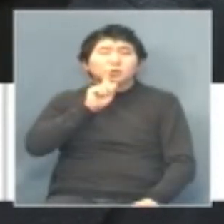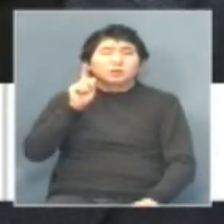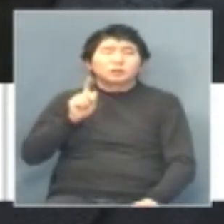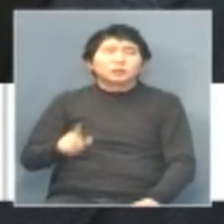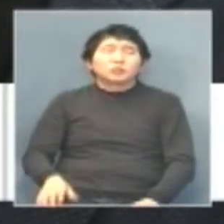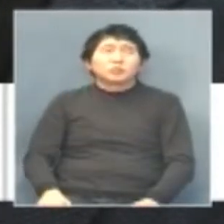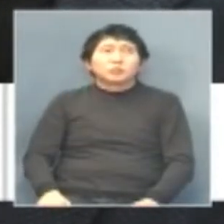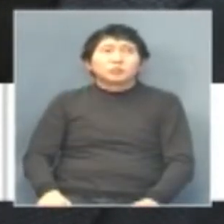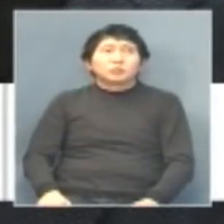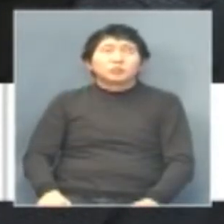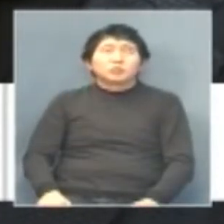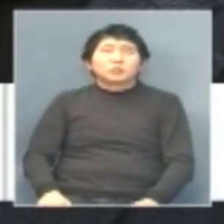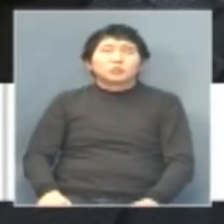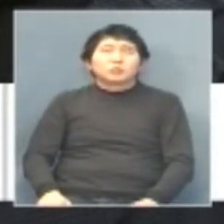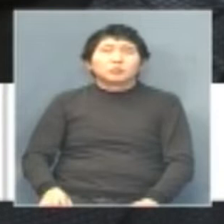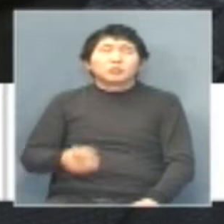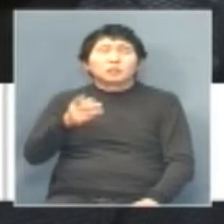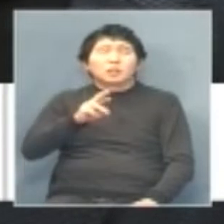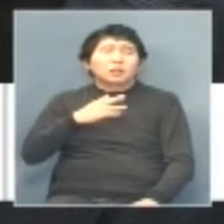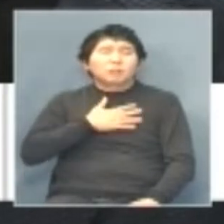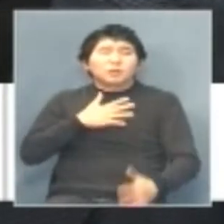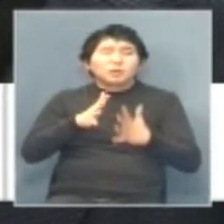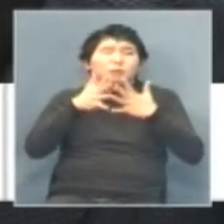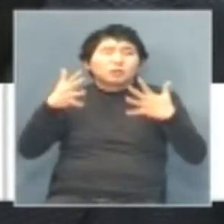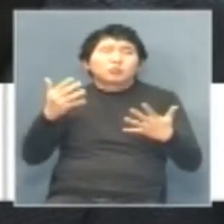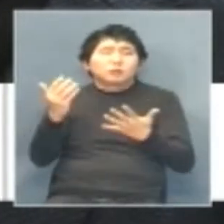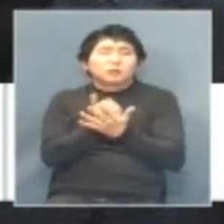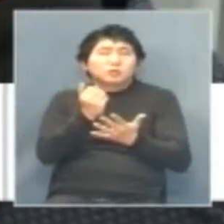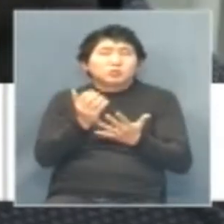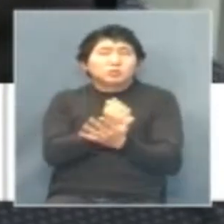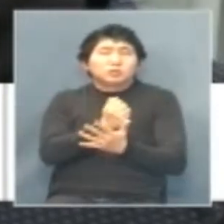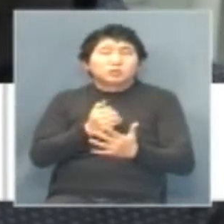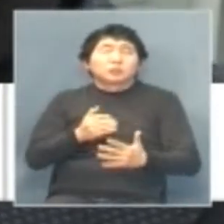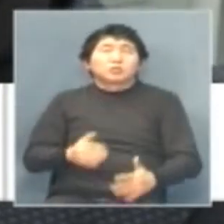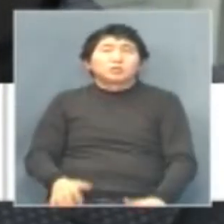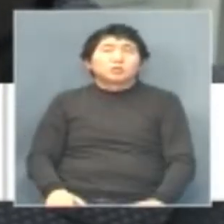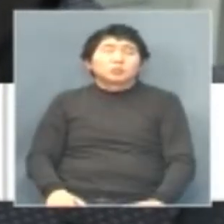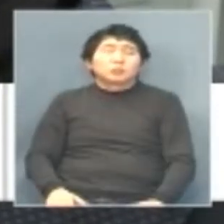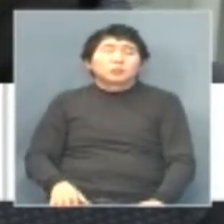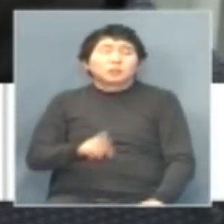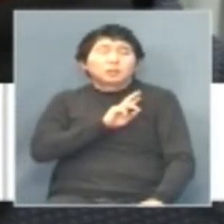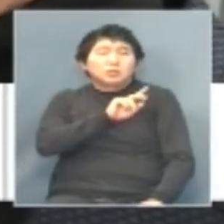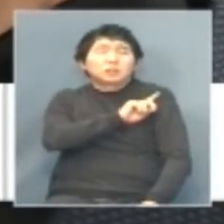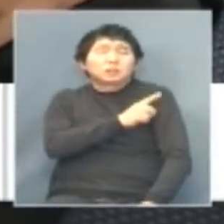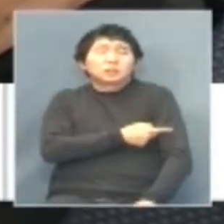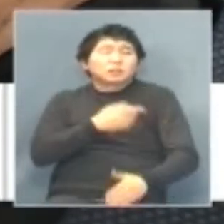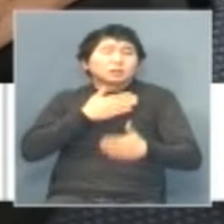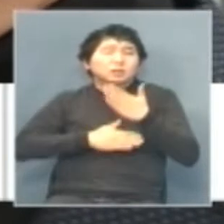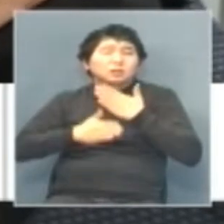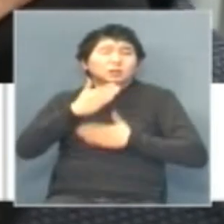жүрген мен үшін үлкен табыс, қатты қуанып отырмын. Мынау кітаптың авторларын жазған